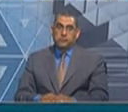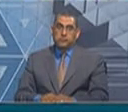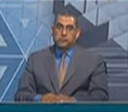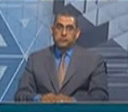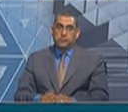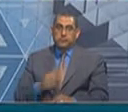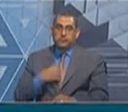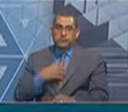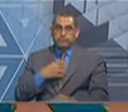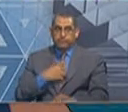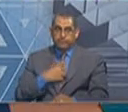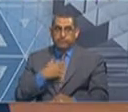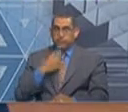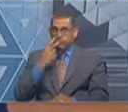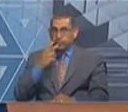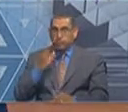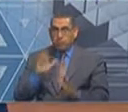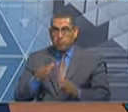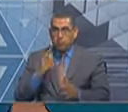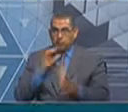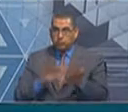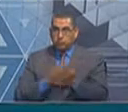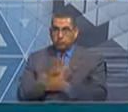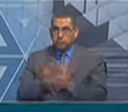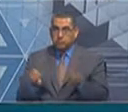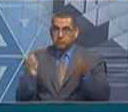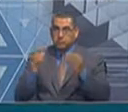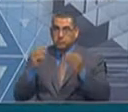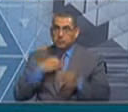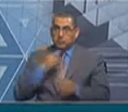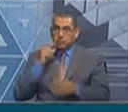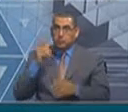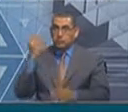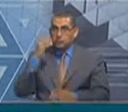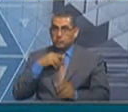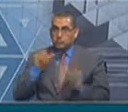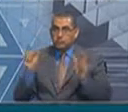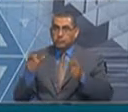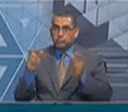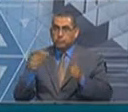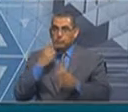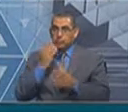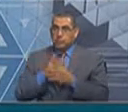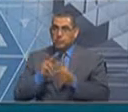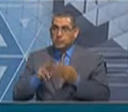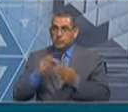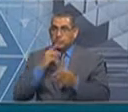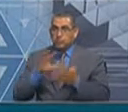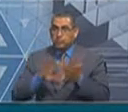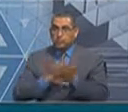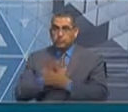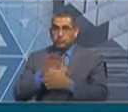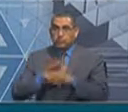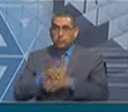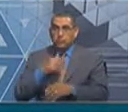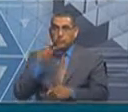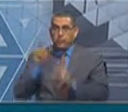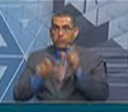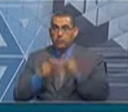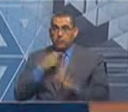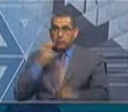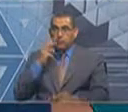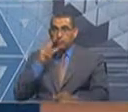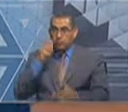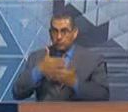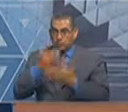يؤسفني أن الوضع لا يزال يتدهور مع استمرار القمع ضد المتظاهرين السلميين، وبينما يستطيع الجميع مشاهدة